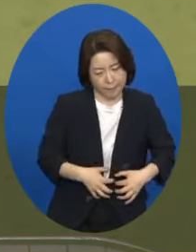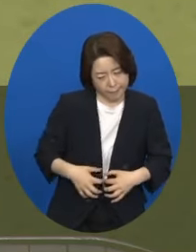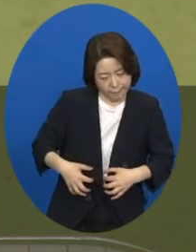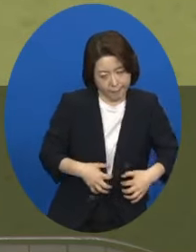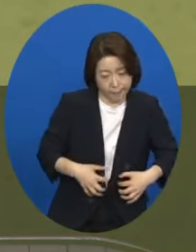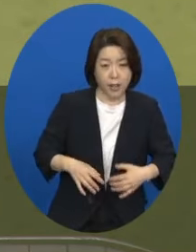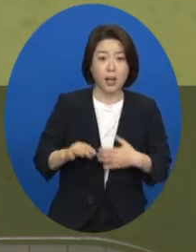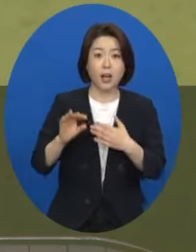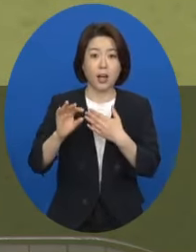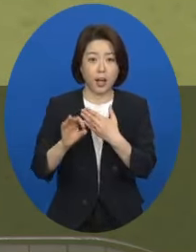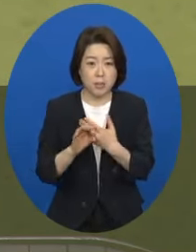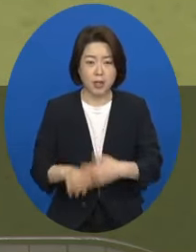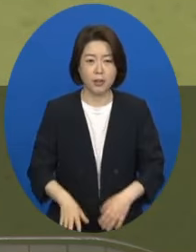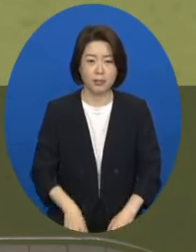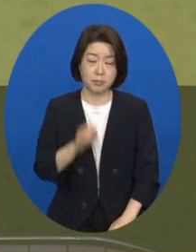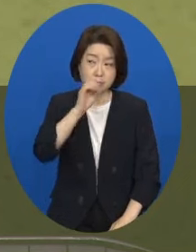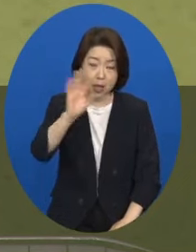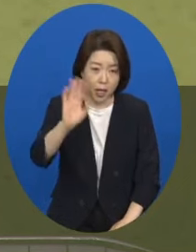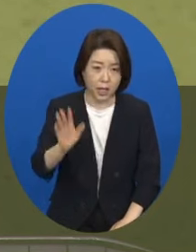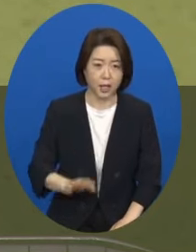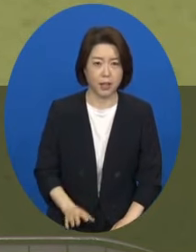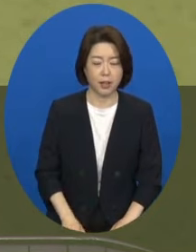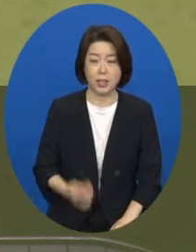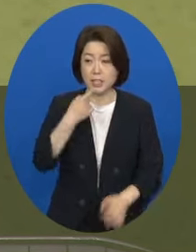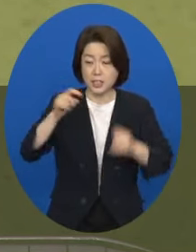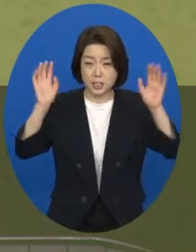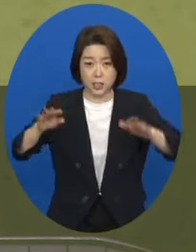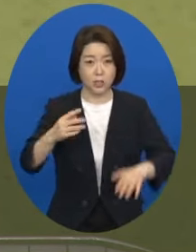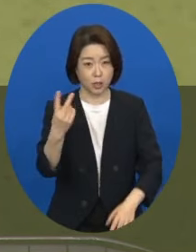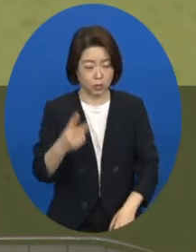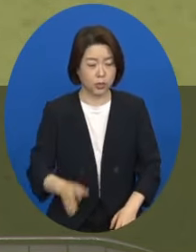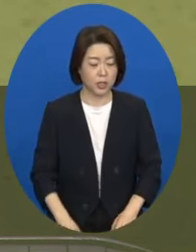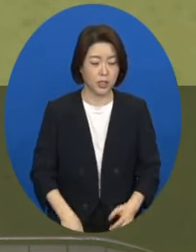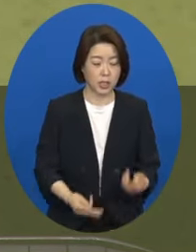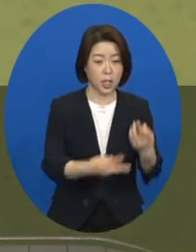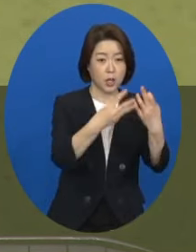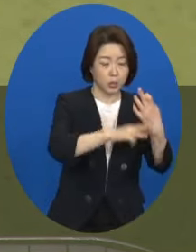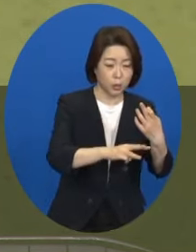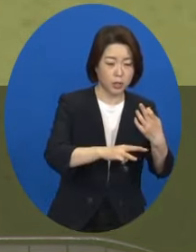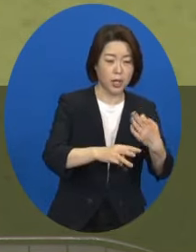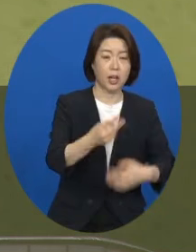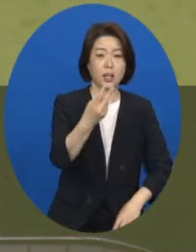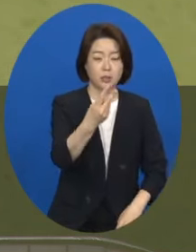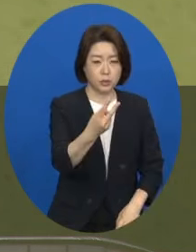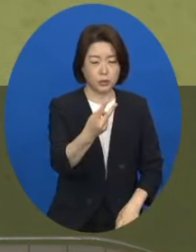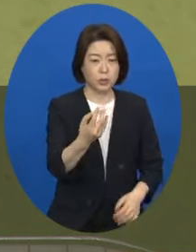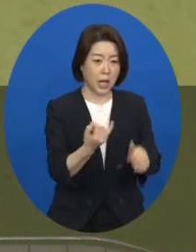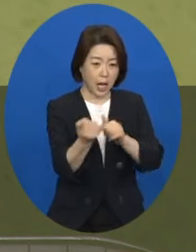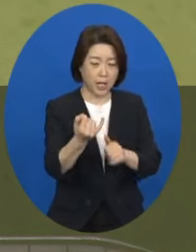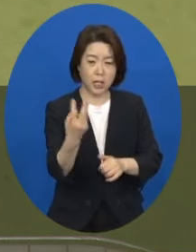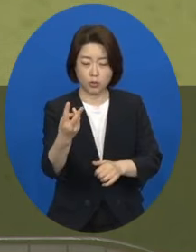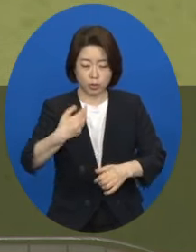하냐면 이제 말을 더 안 하고 두 사람은 그 천사가 롯과 그의 아내와 두 딸의 손을 그냥 확 잡아 끄는 거예요.